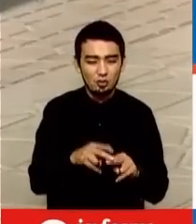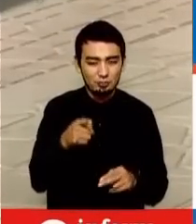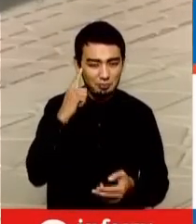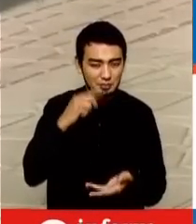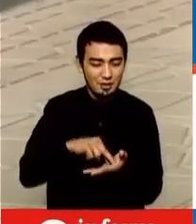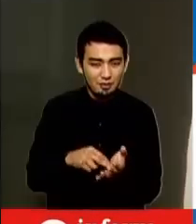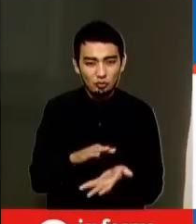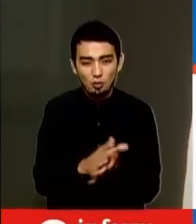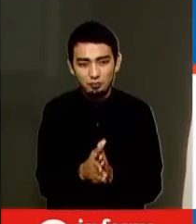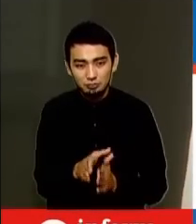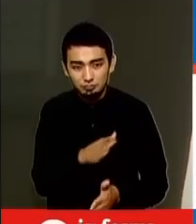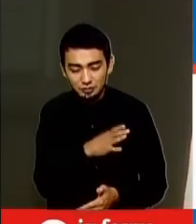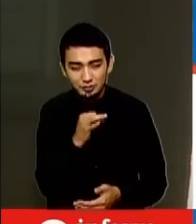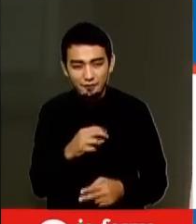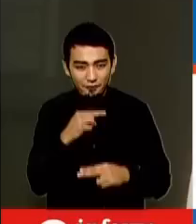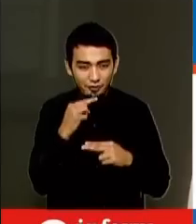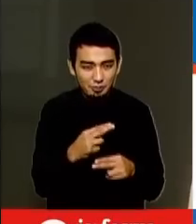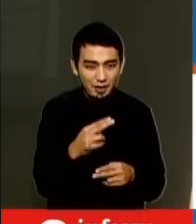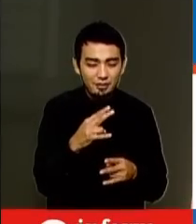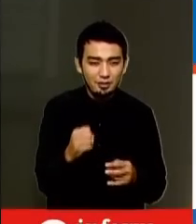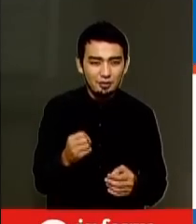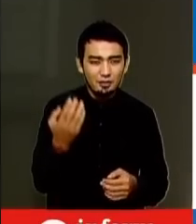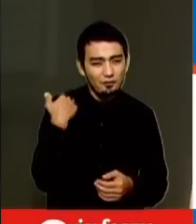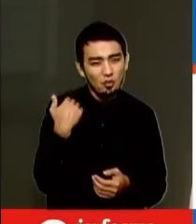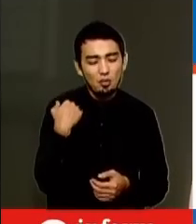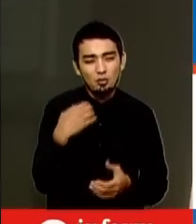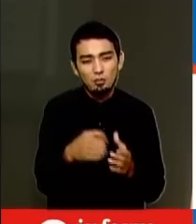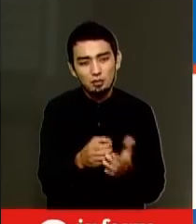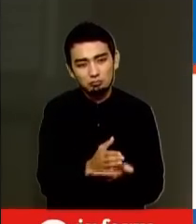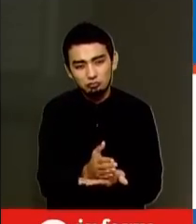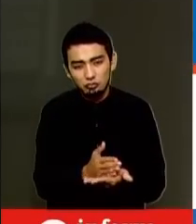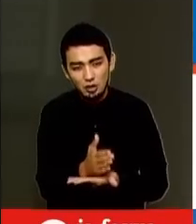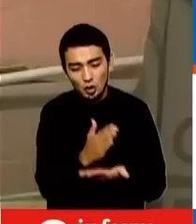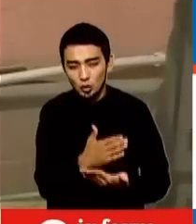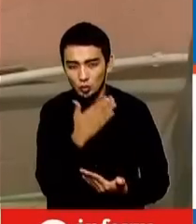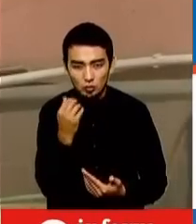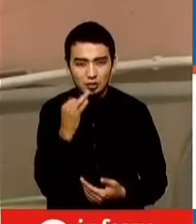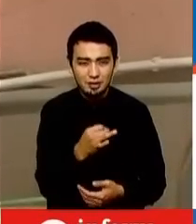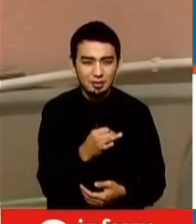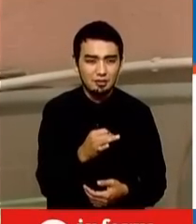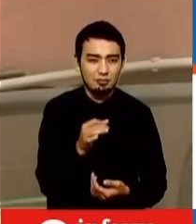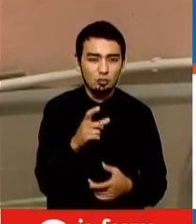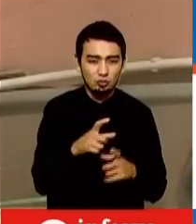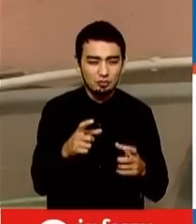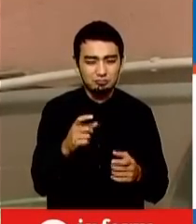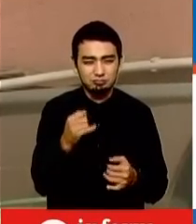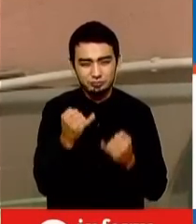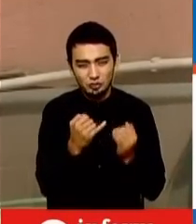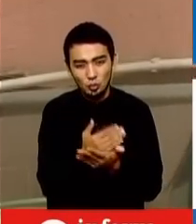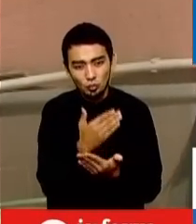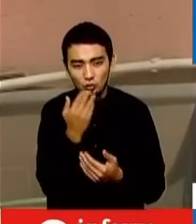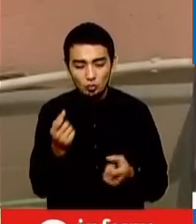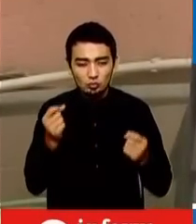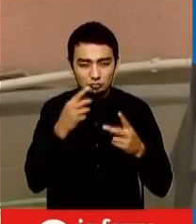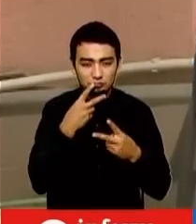планируете заключать договоры, обращать внимание на то, как давно компания на рынке и нет ли о ней негативных отзывов. Анастасия Новикова, Дарын